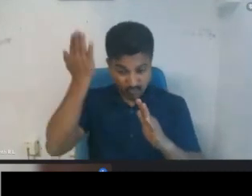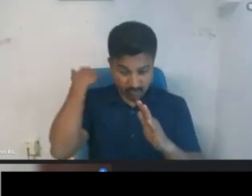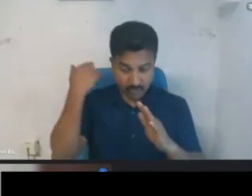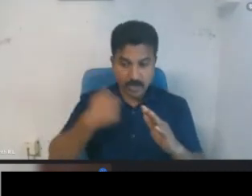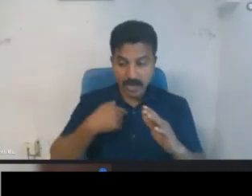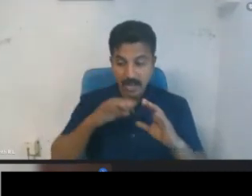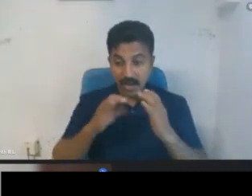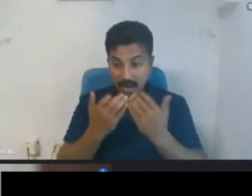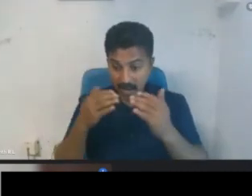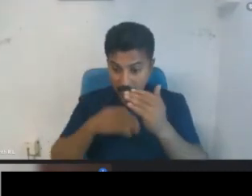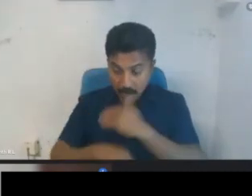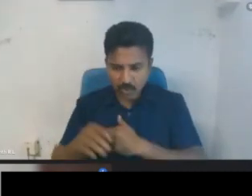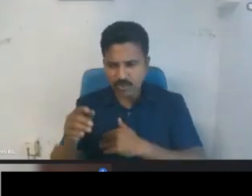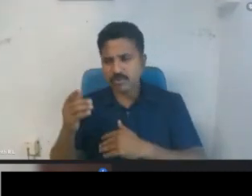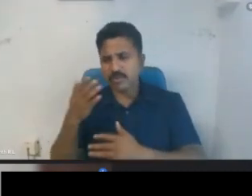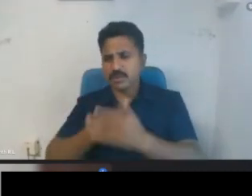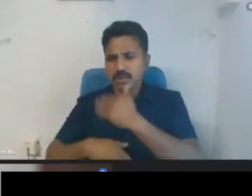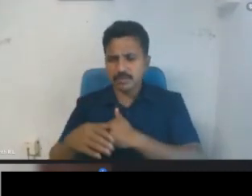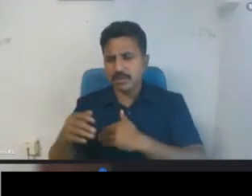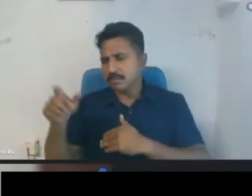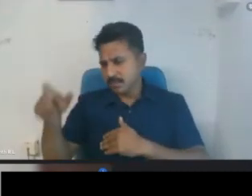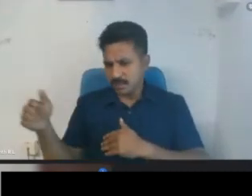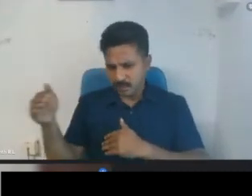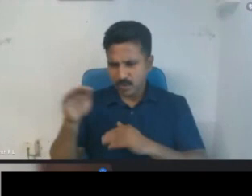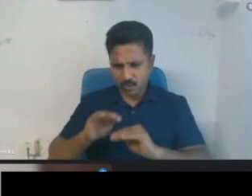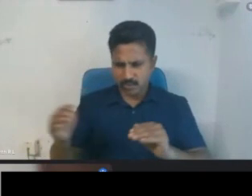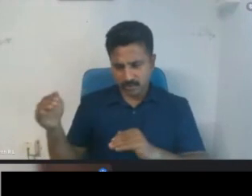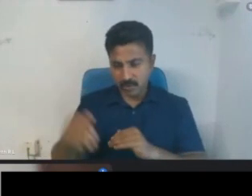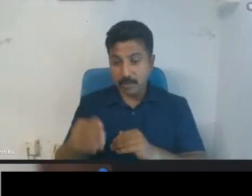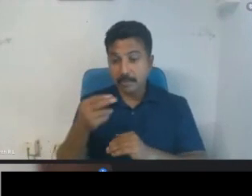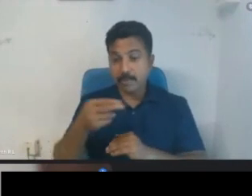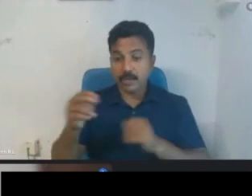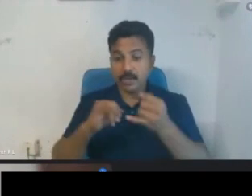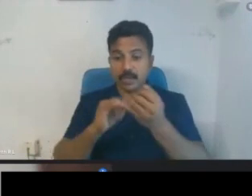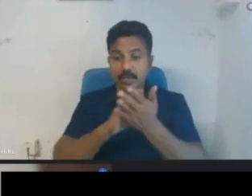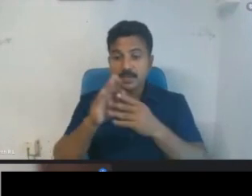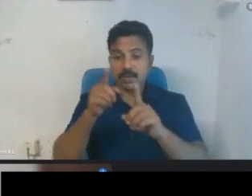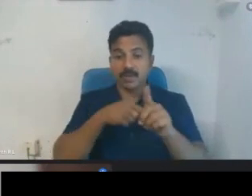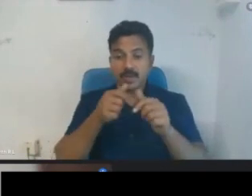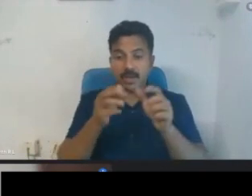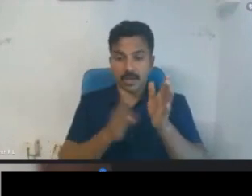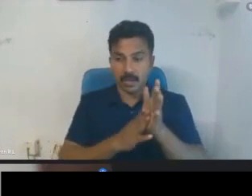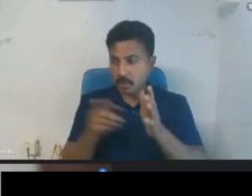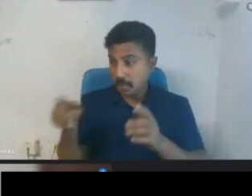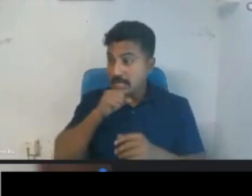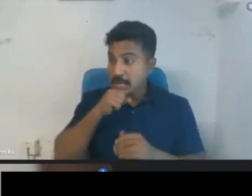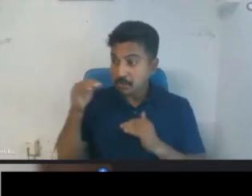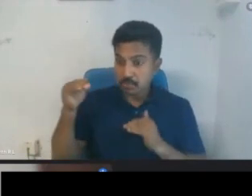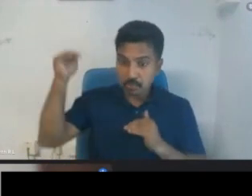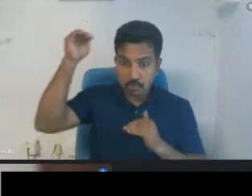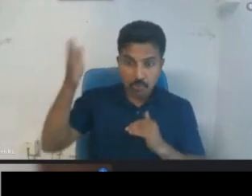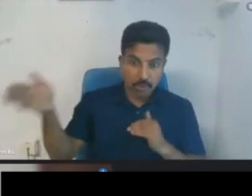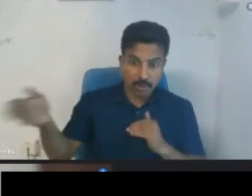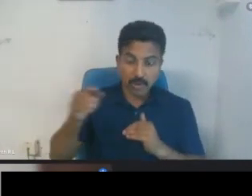പഠിക്കുന്ന സമയത്ത് എൻ്റെ ക്ലാസ്സിൽ ഒരു കുട്ടി വന്നു, അവൻ്റെ പേര് ശ്യാം എന്നാണ്. അവന് എന്നെക്കാളും ഒത്തിരി പ്രായമുണ്ട്.